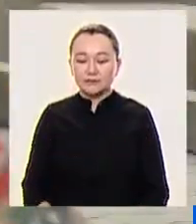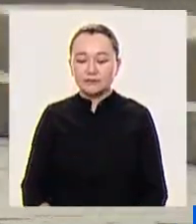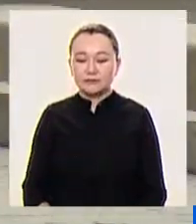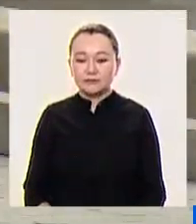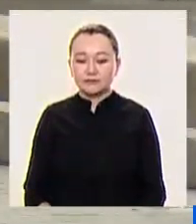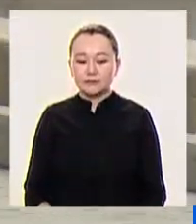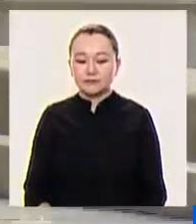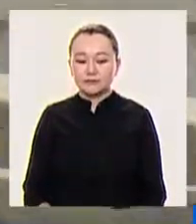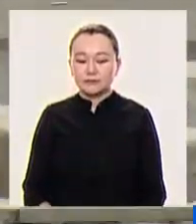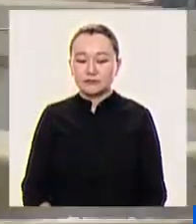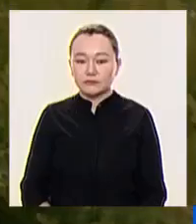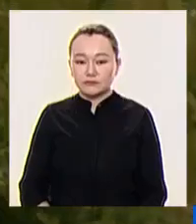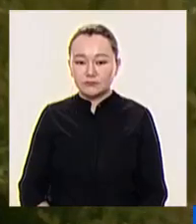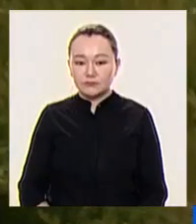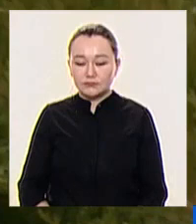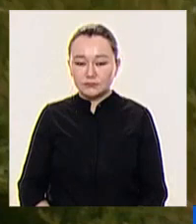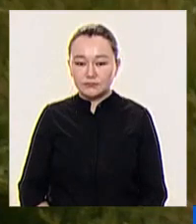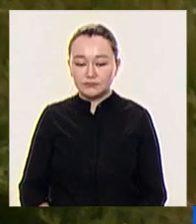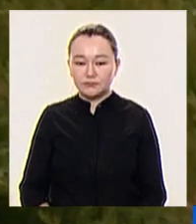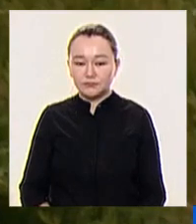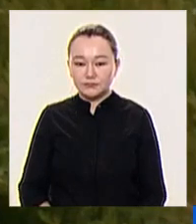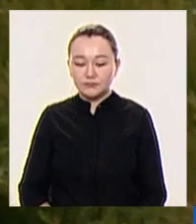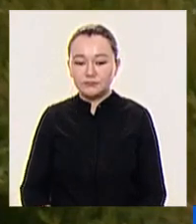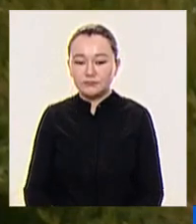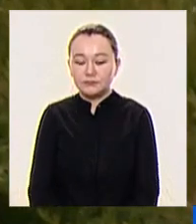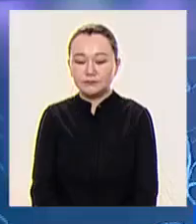Нургали Карабаев, Ринат Абулхаиров, Информбюро, Алматы.